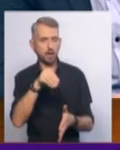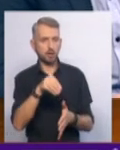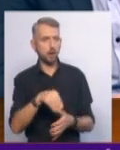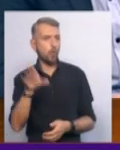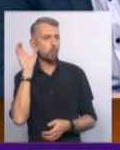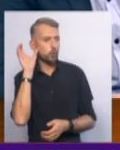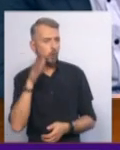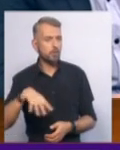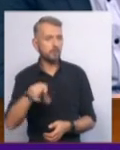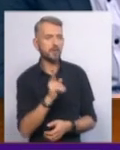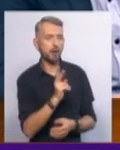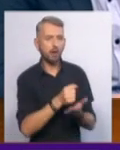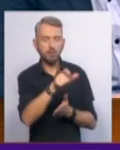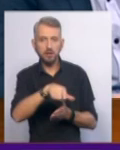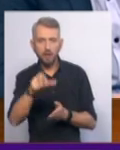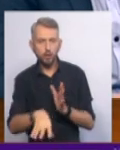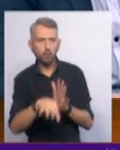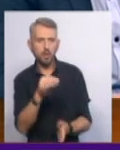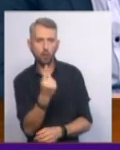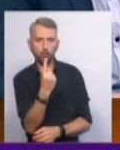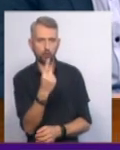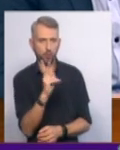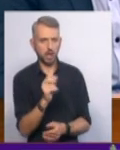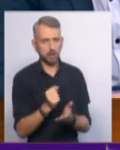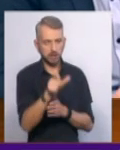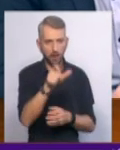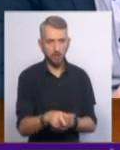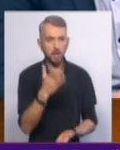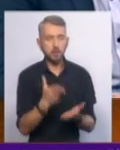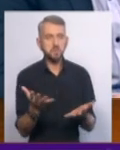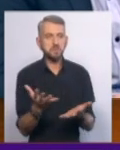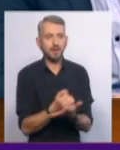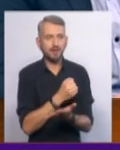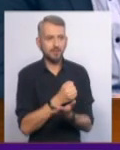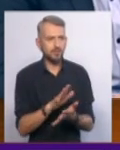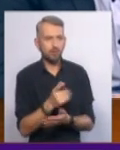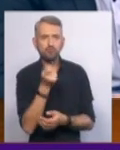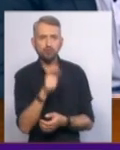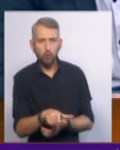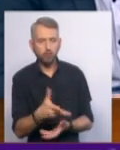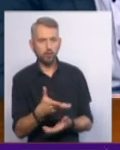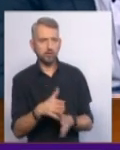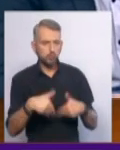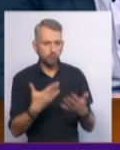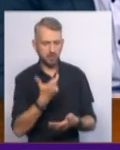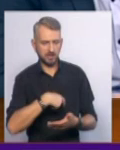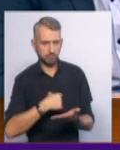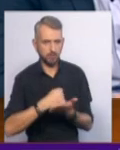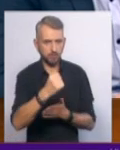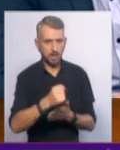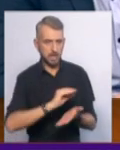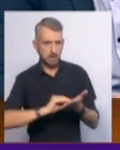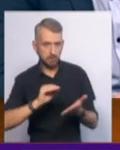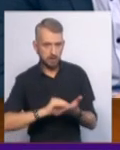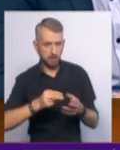послухали би всіх кандидатів, обрали би одного кандидата, якщо б не знайшли би жодного кандидата, запропонували свою кандидатуру, написали